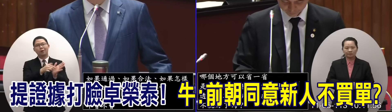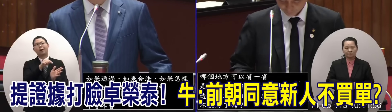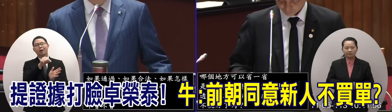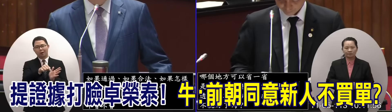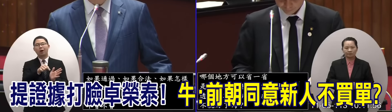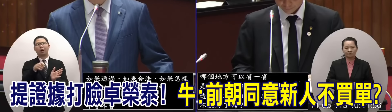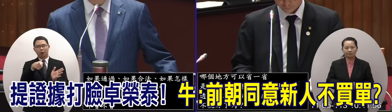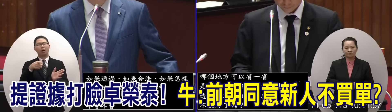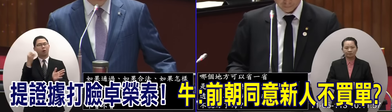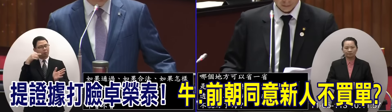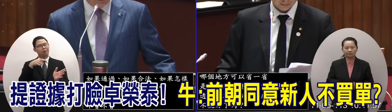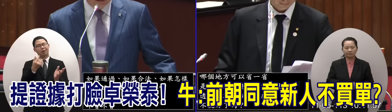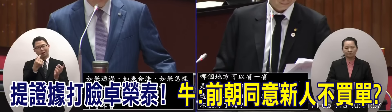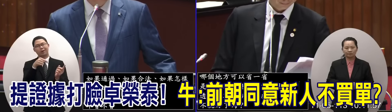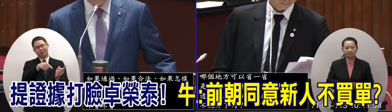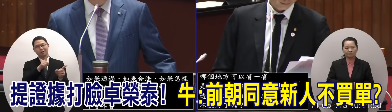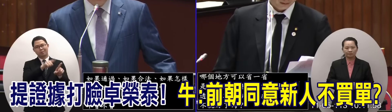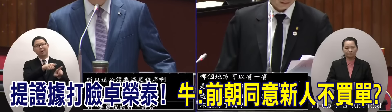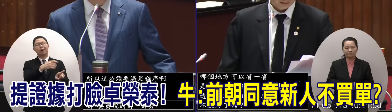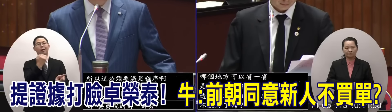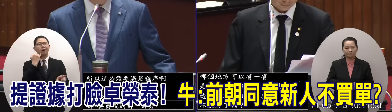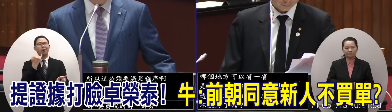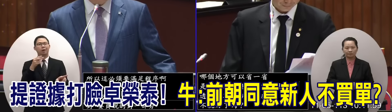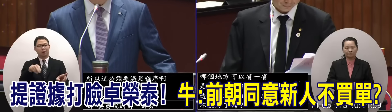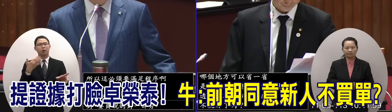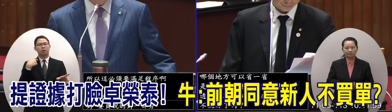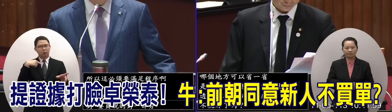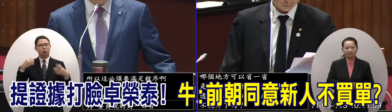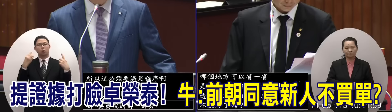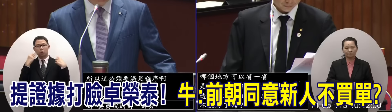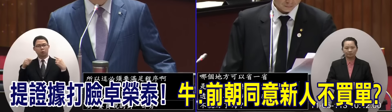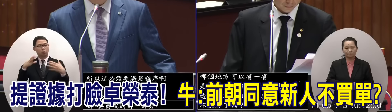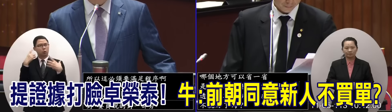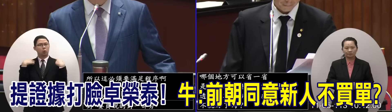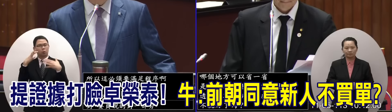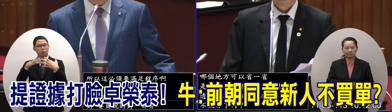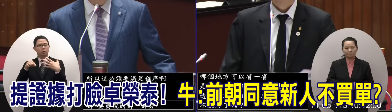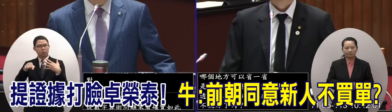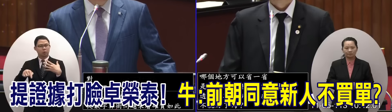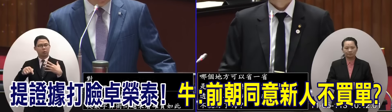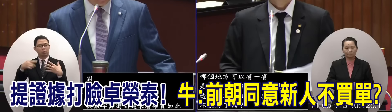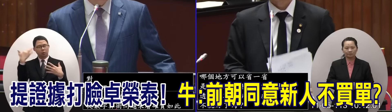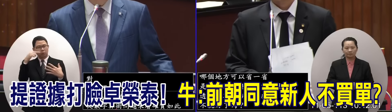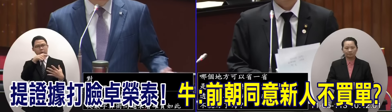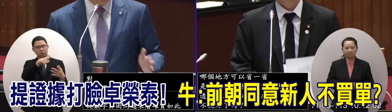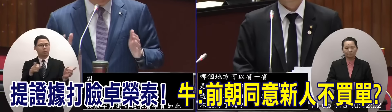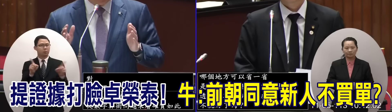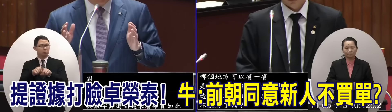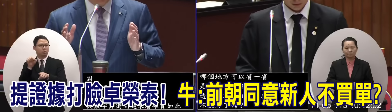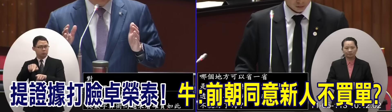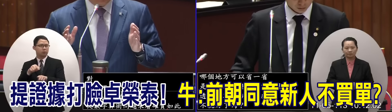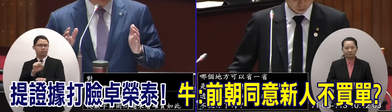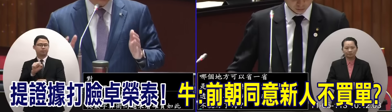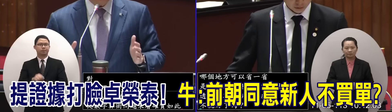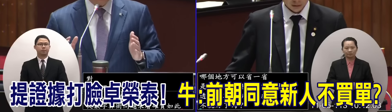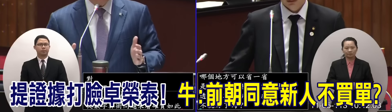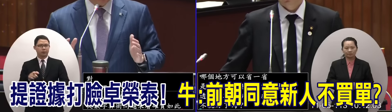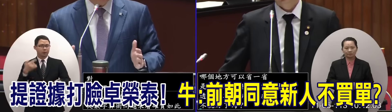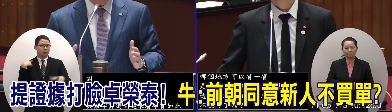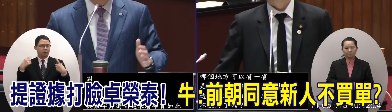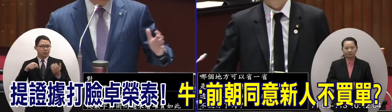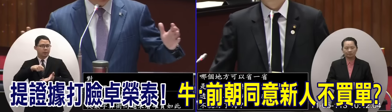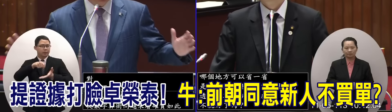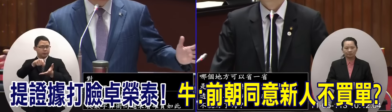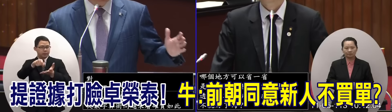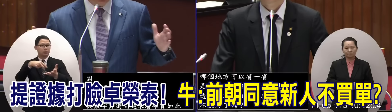以如此。但是如果从原则问题来看，那断不可这样子做，因为这样是我们在提出的施政报